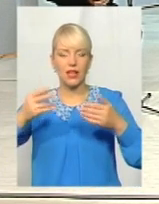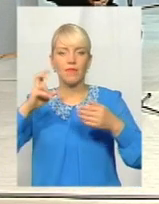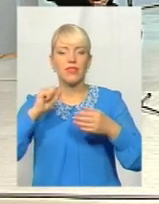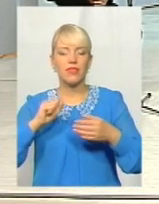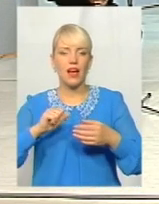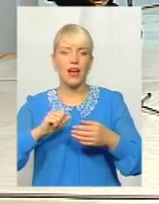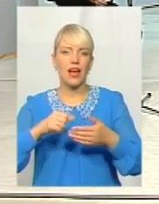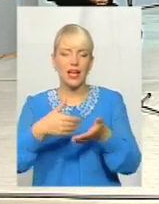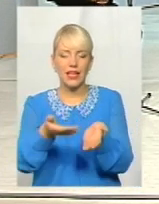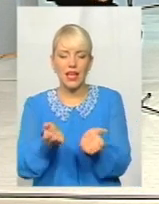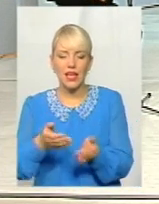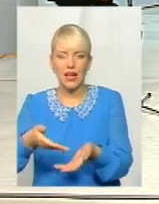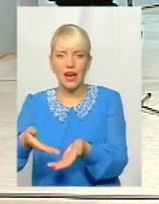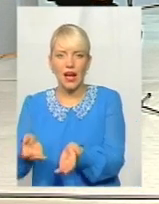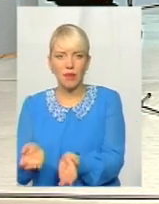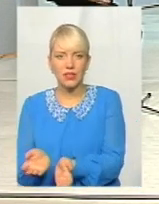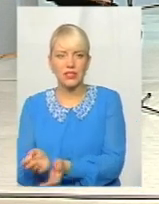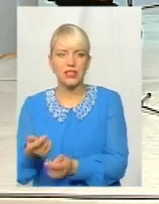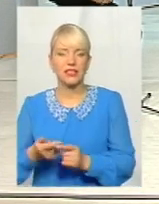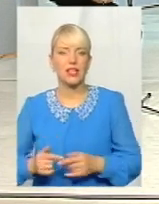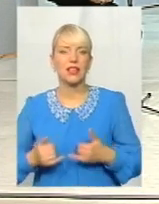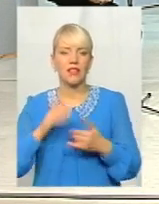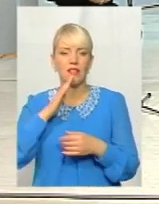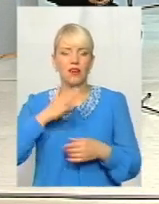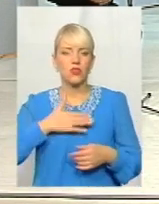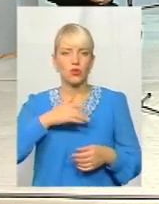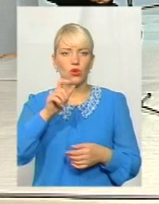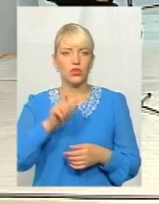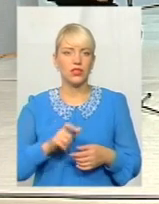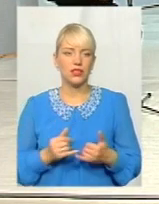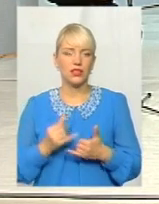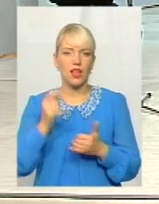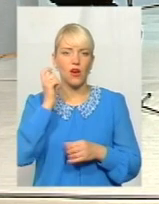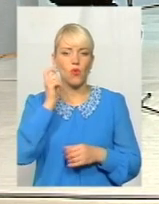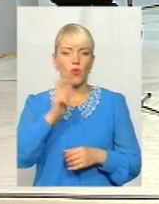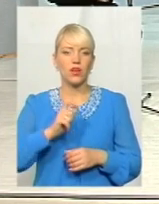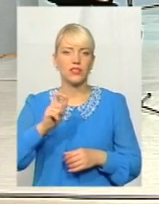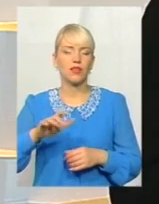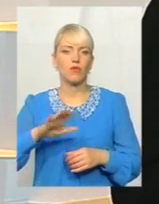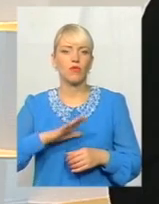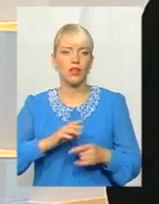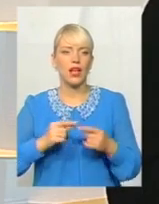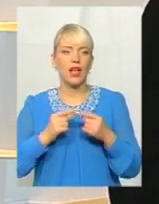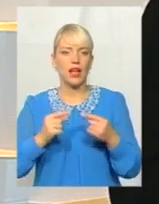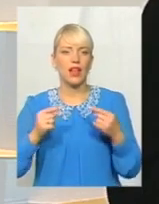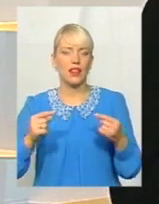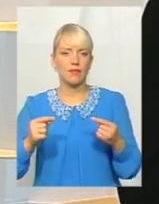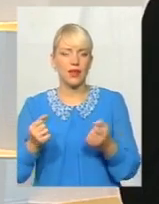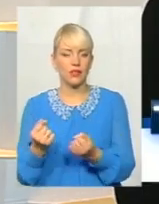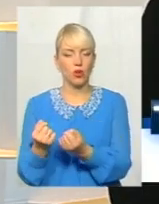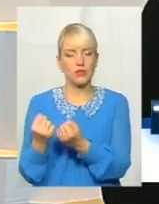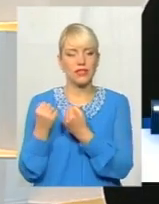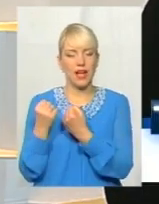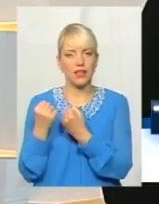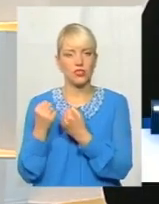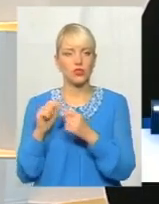кераміці, вона є для нашої людини, для українців, була таким своєрідним елементом захисту. Тому що